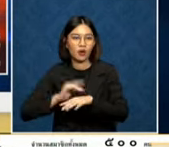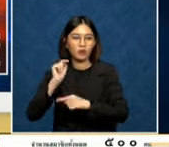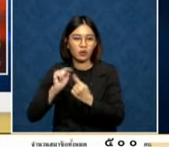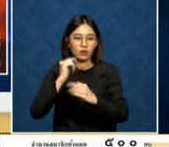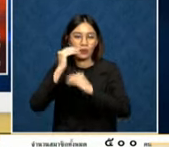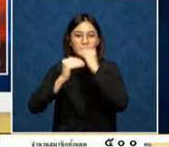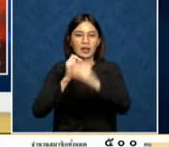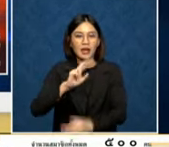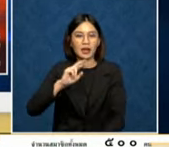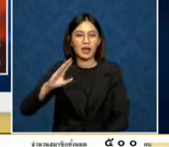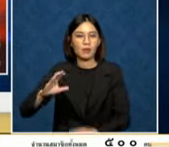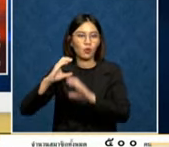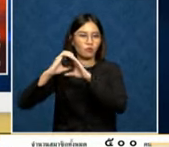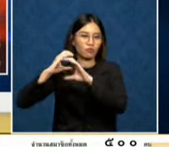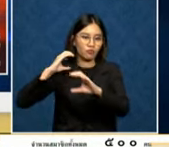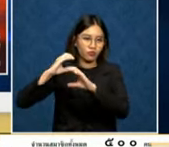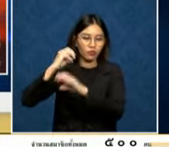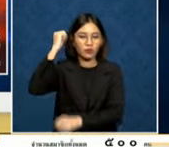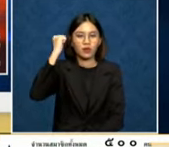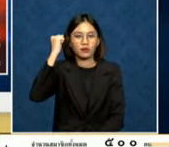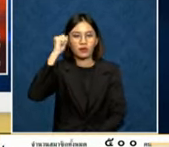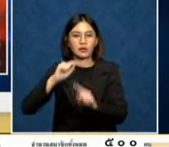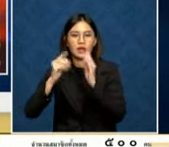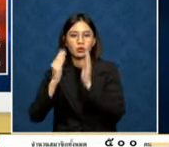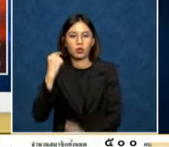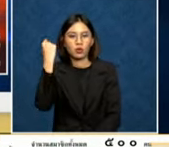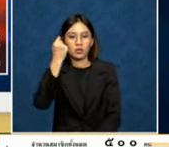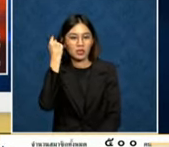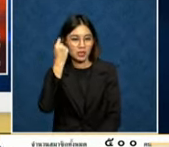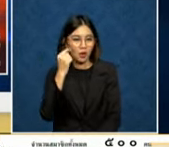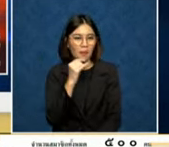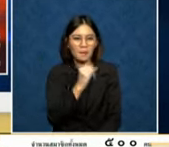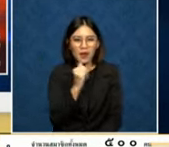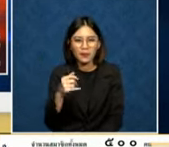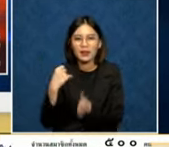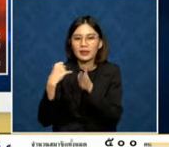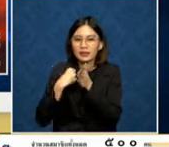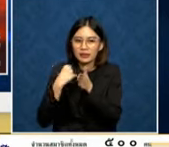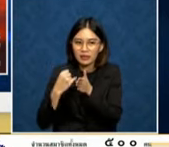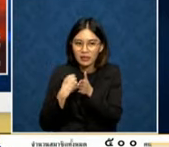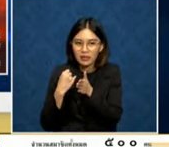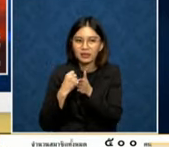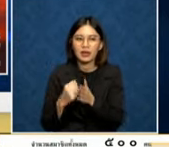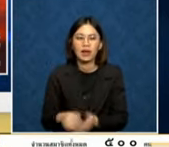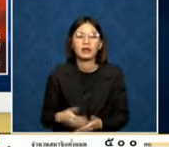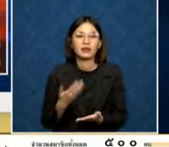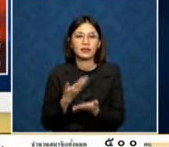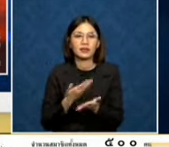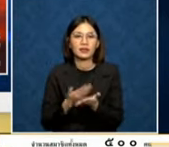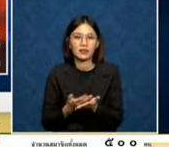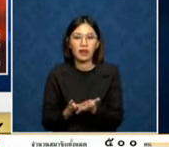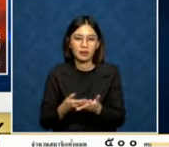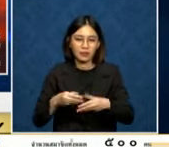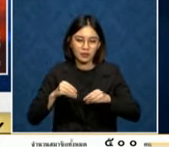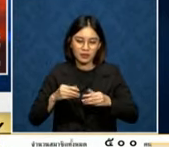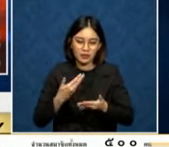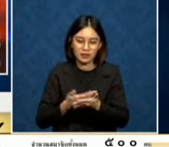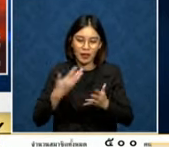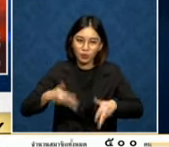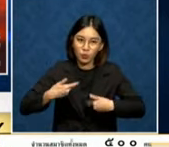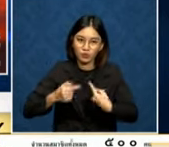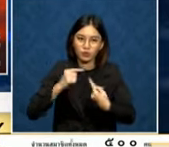ระบบขนส่งมวลชนสาธารณะนะคะเพื่อให้นักท่องเที่ยวเนี่ยเดินทางได้สะดวกยิ่งขึ้นและเป็นการกระจายรายได้สู่ท้องถิ่น